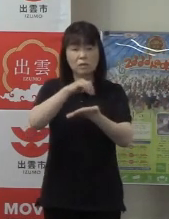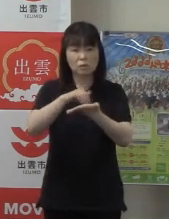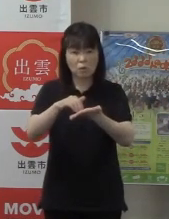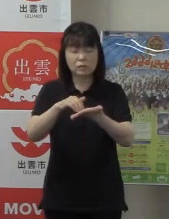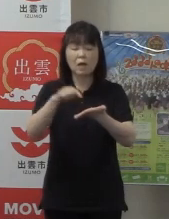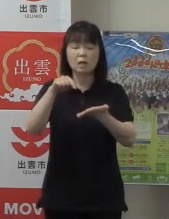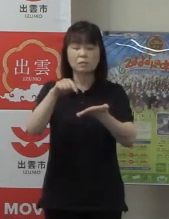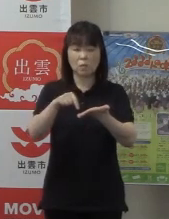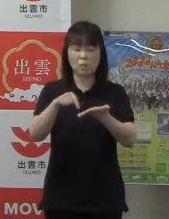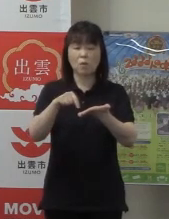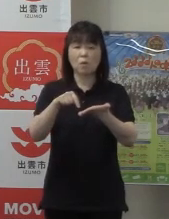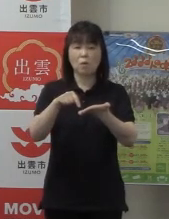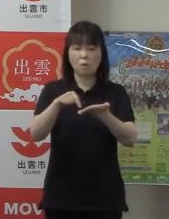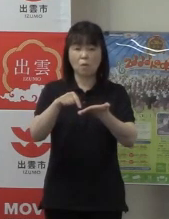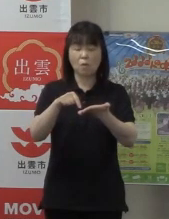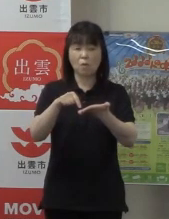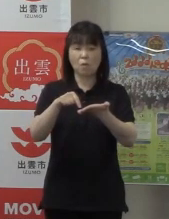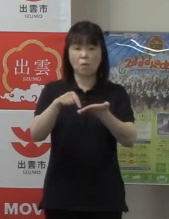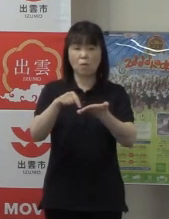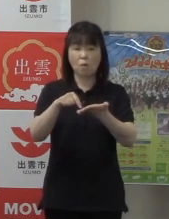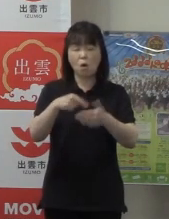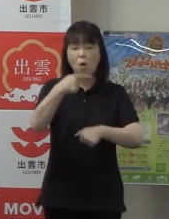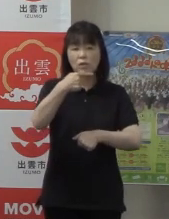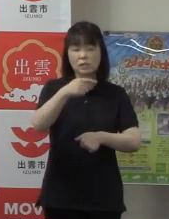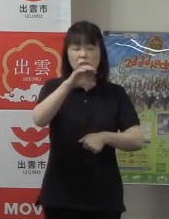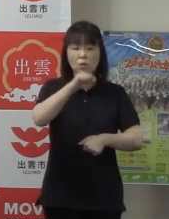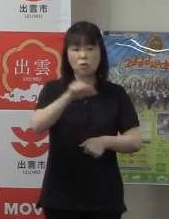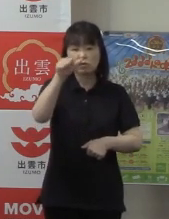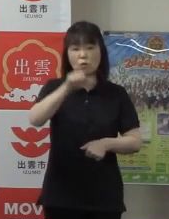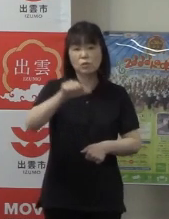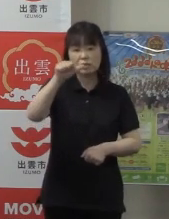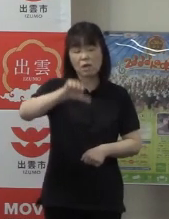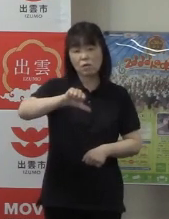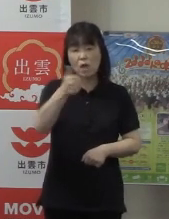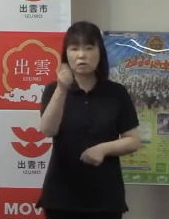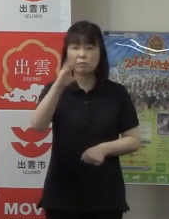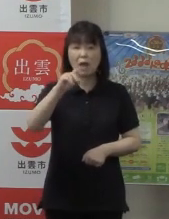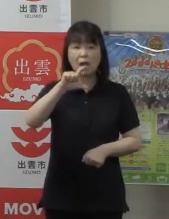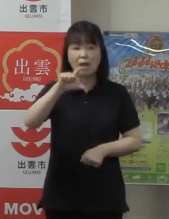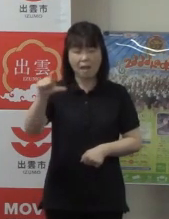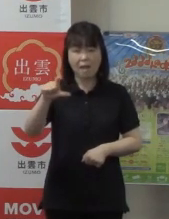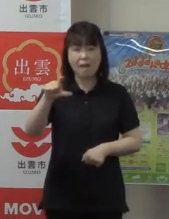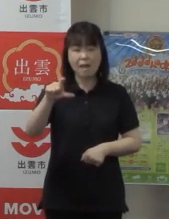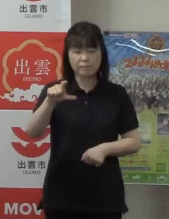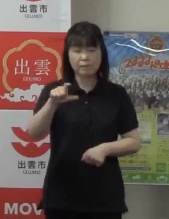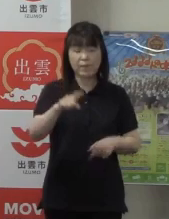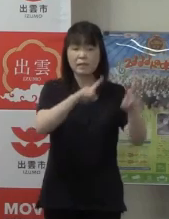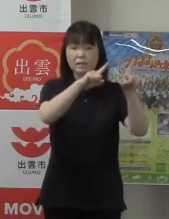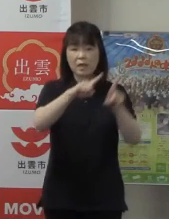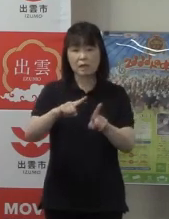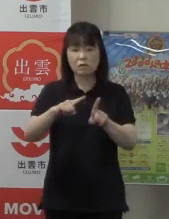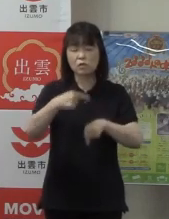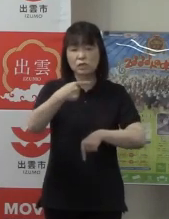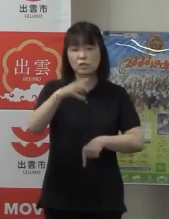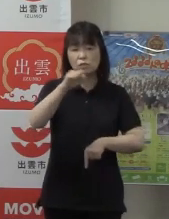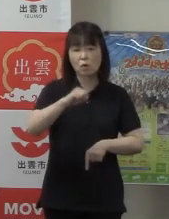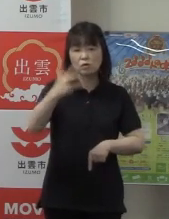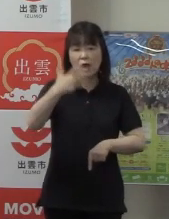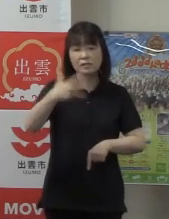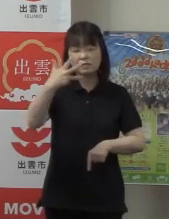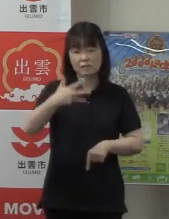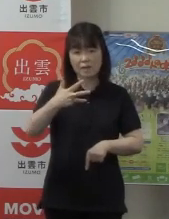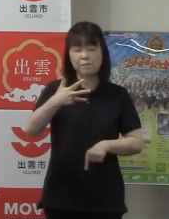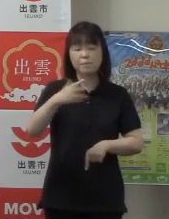増額するものが1億5500万円余り、また減額するものが1億8000余りあります